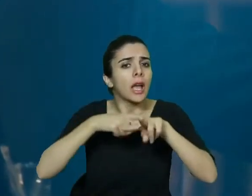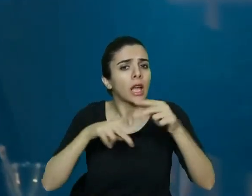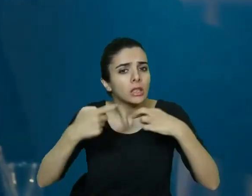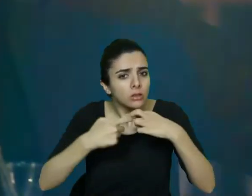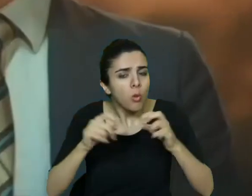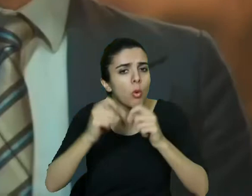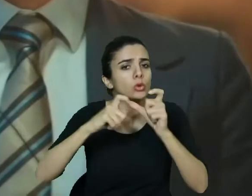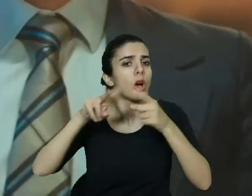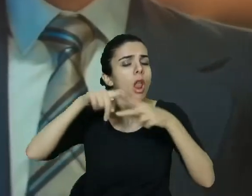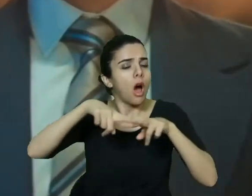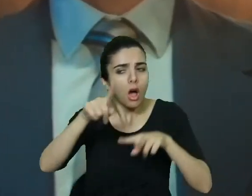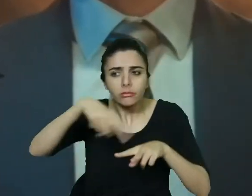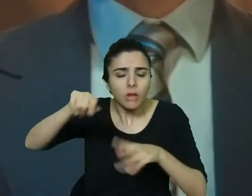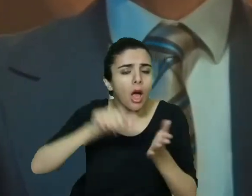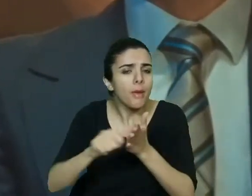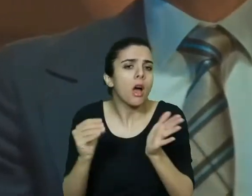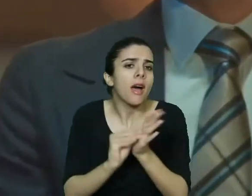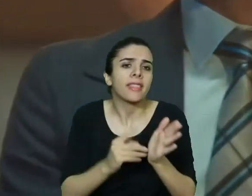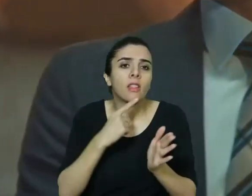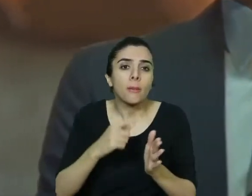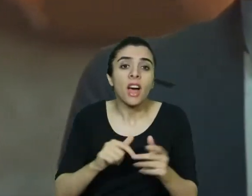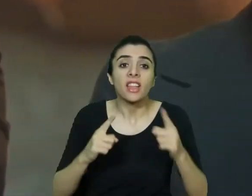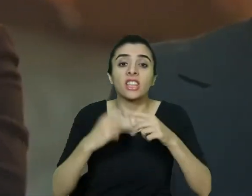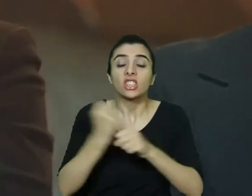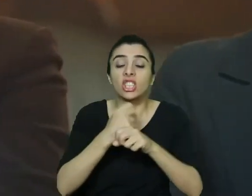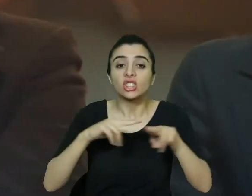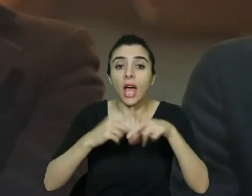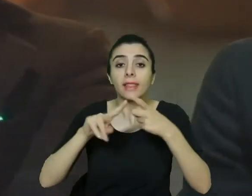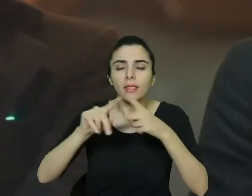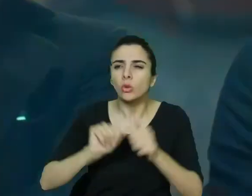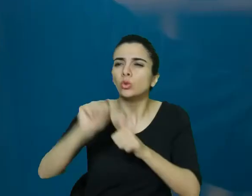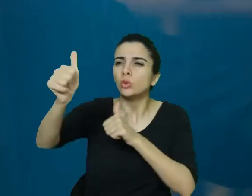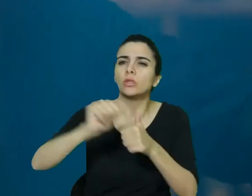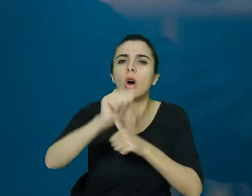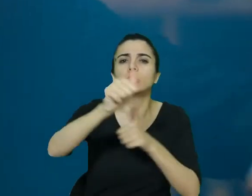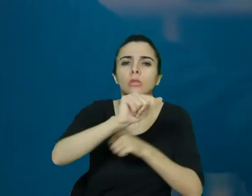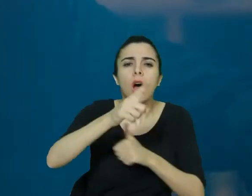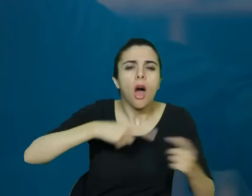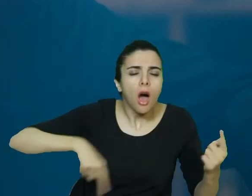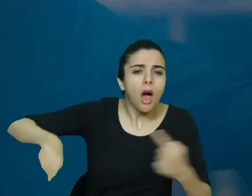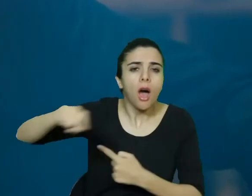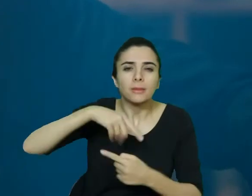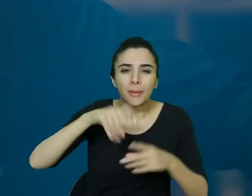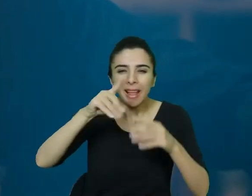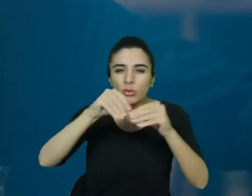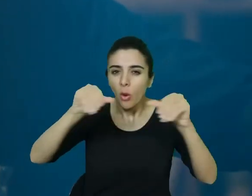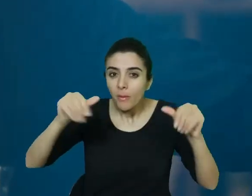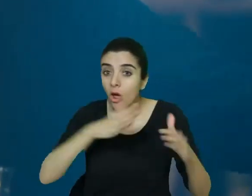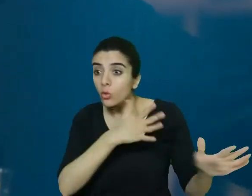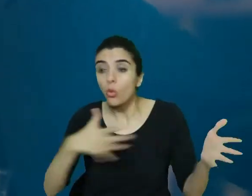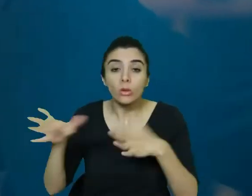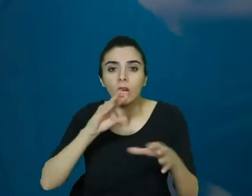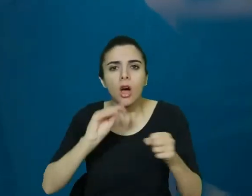Eritre, Bosna. Taşkent'ten Buhara'ya. Arakan'dan Somali'ye kadar savrulan her bir kum tanesinin rüzgarının